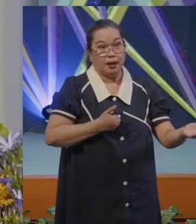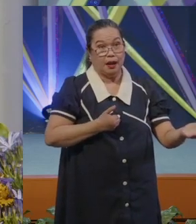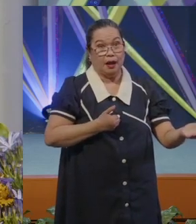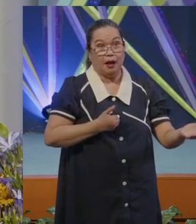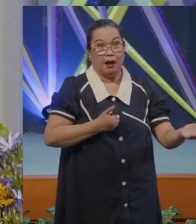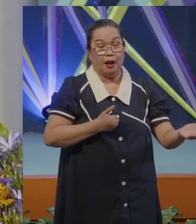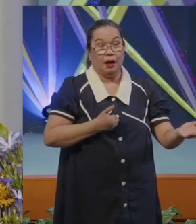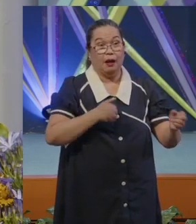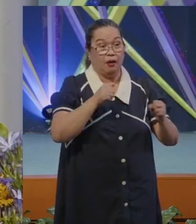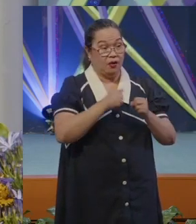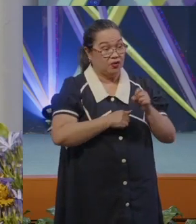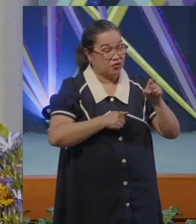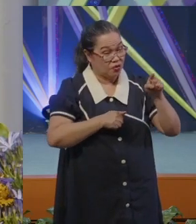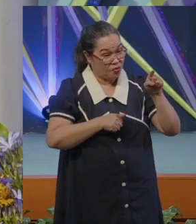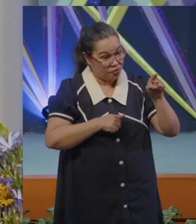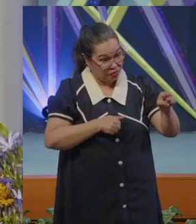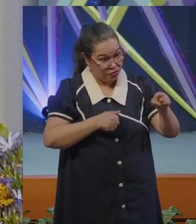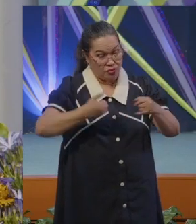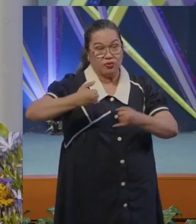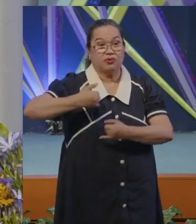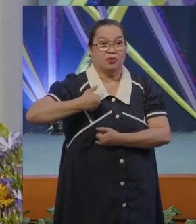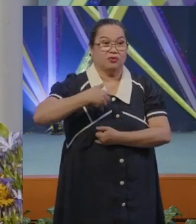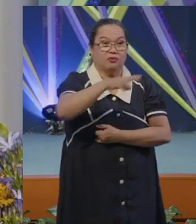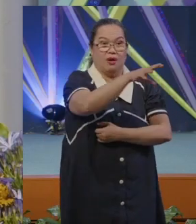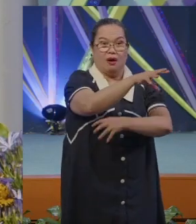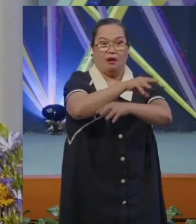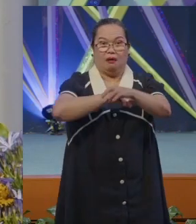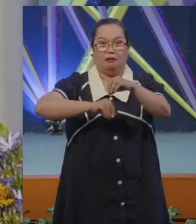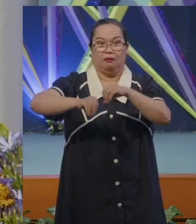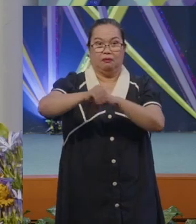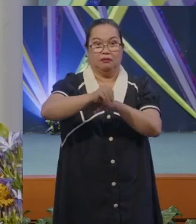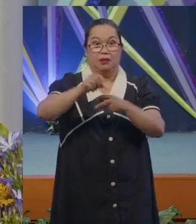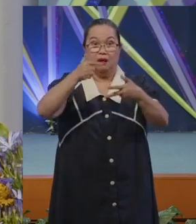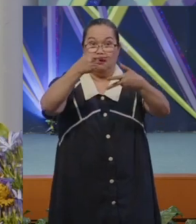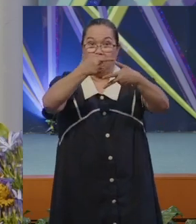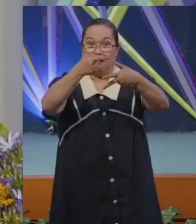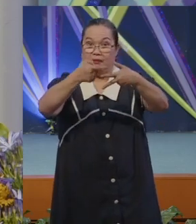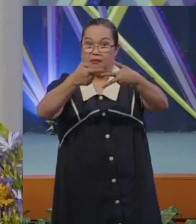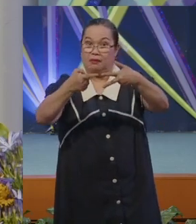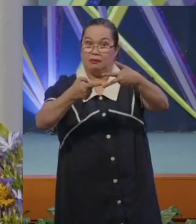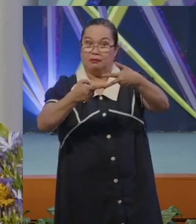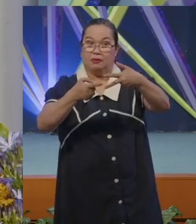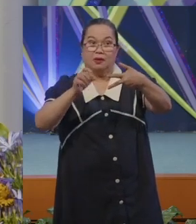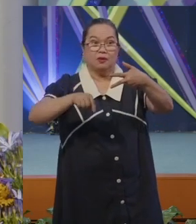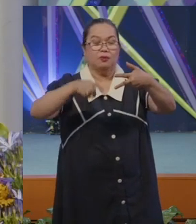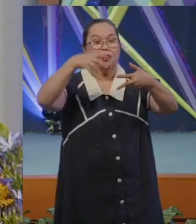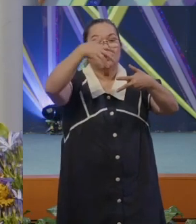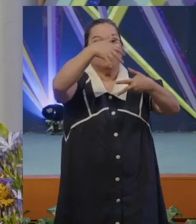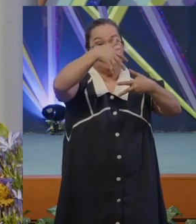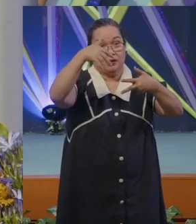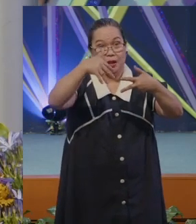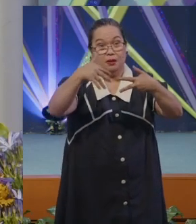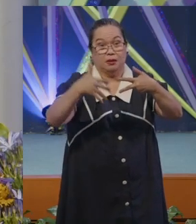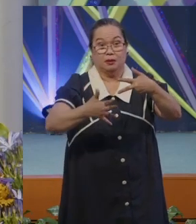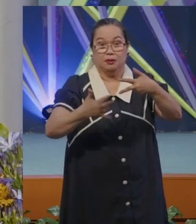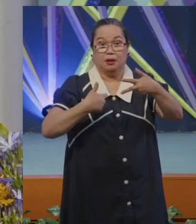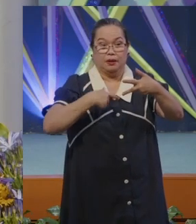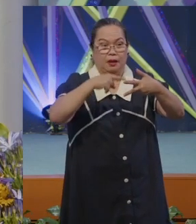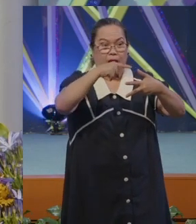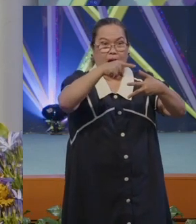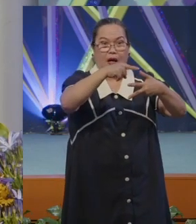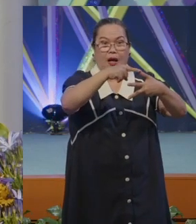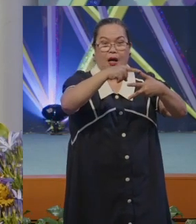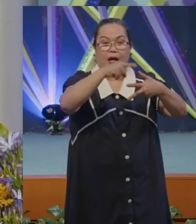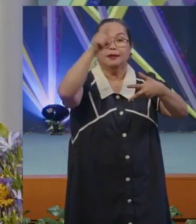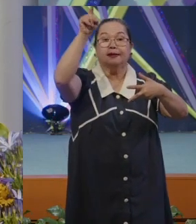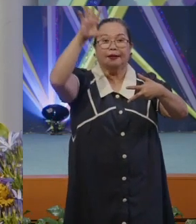So meron kayong siyang ipagbibilin kay Joshua. 3 bagay ang makikita natin sa teksto na ito. Ang komisyon ng